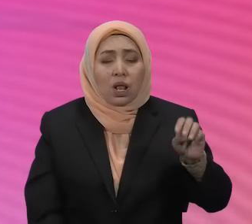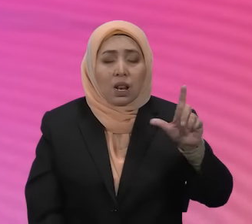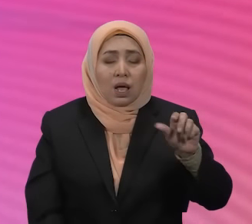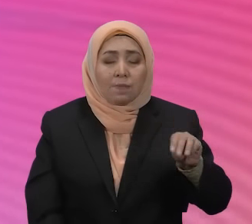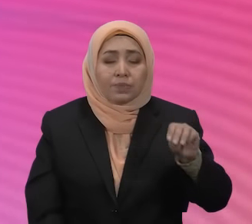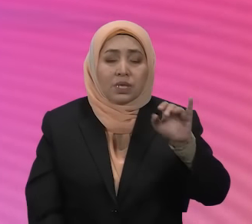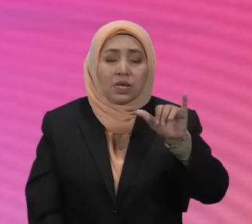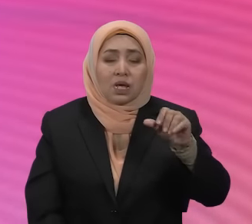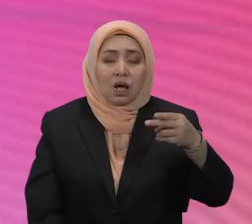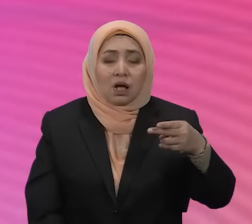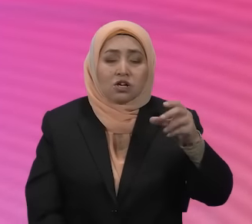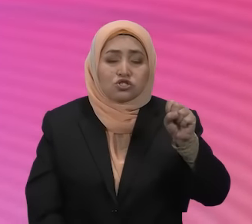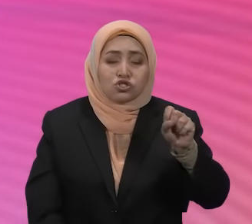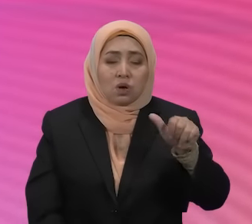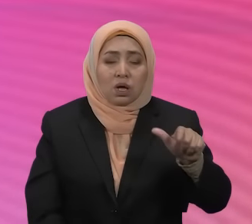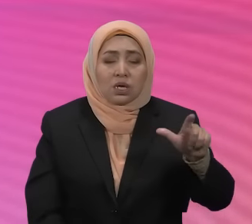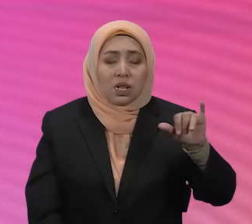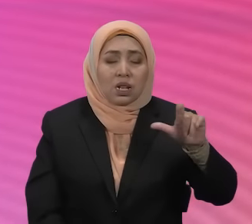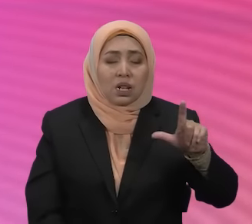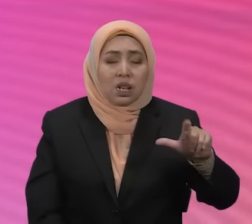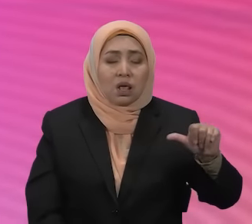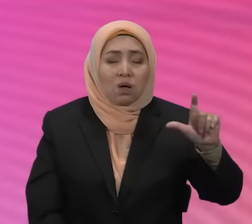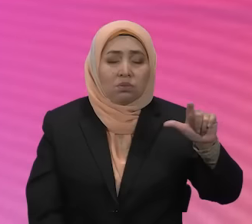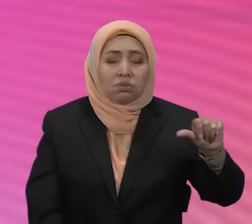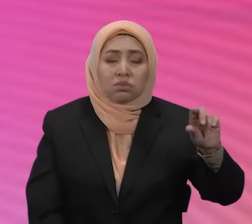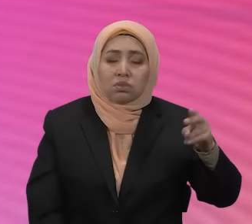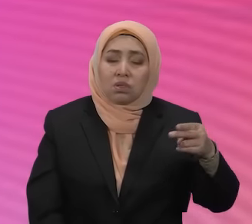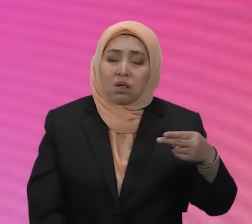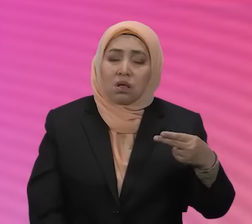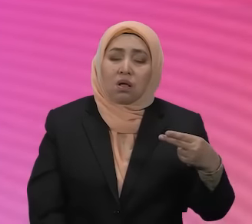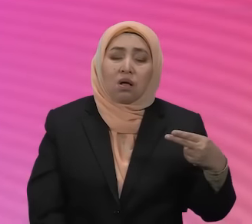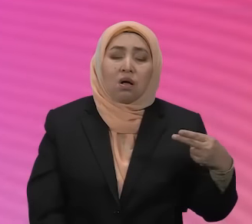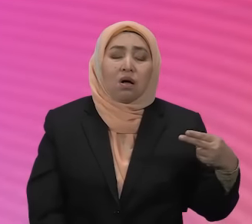الزَّكَاةَ وَلَمْ يَخْشَ إِلَّا